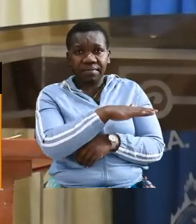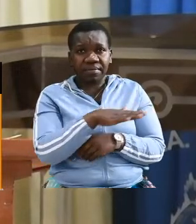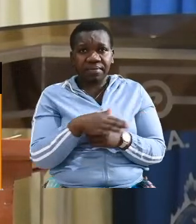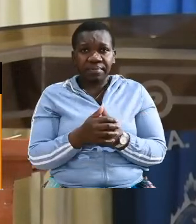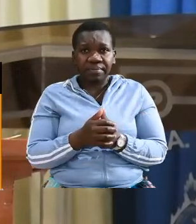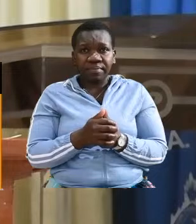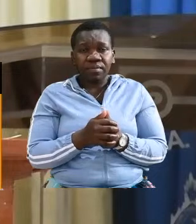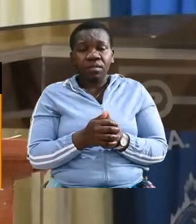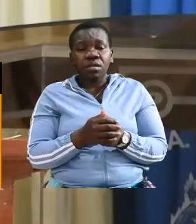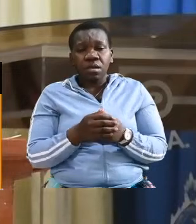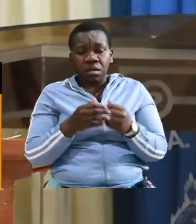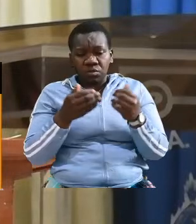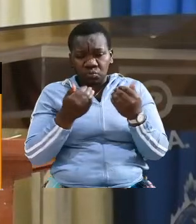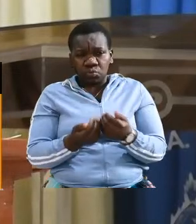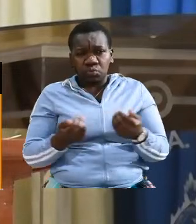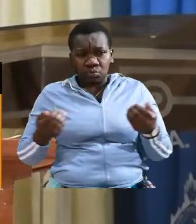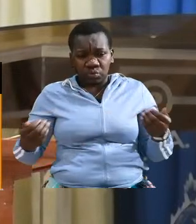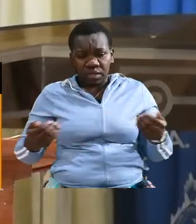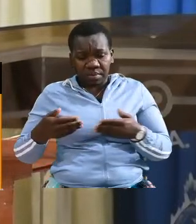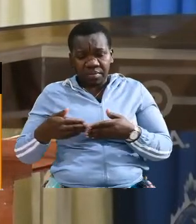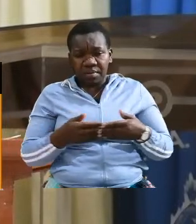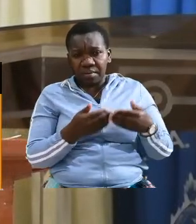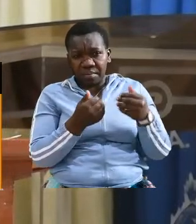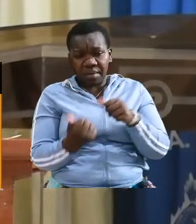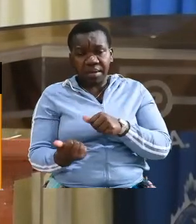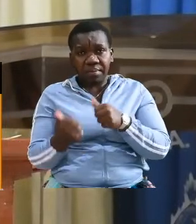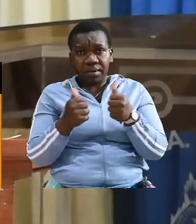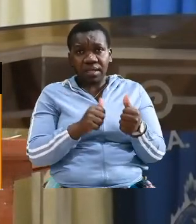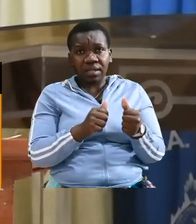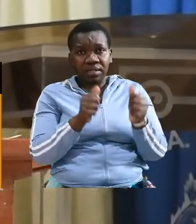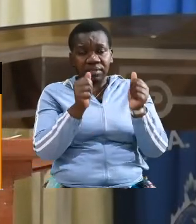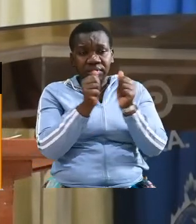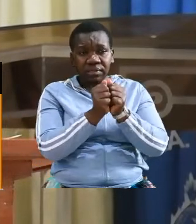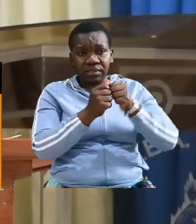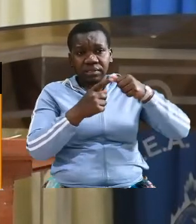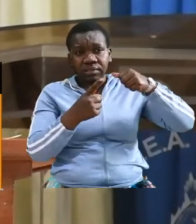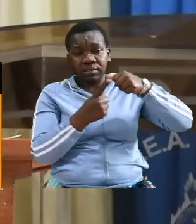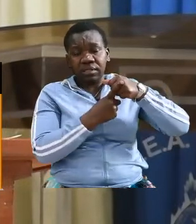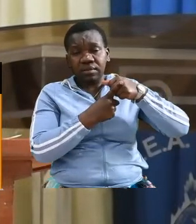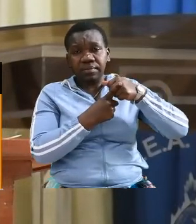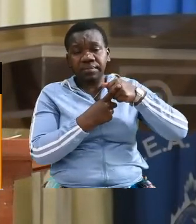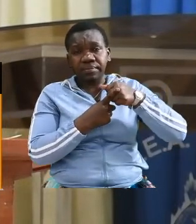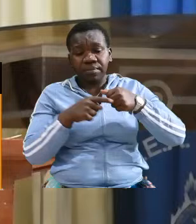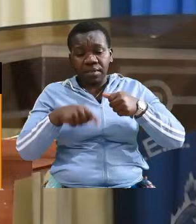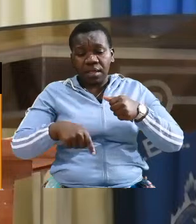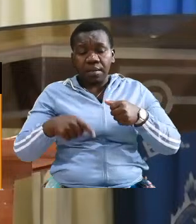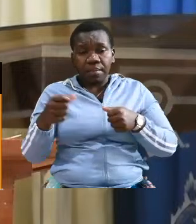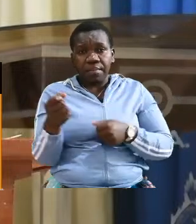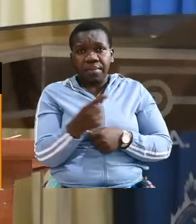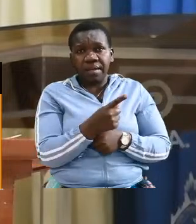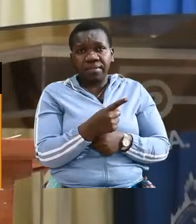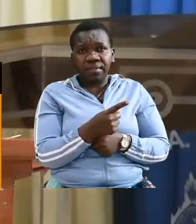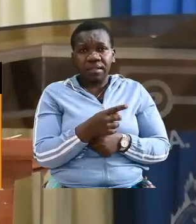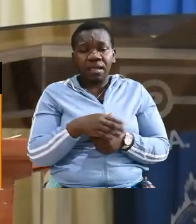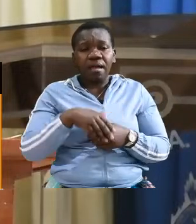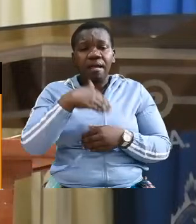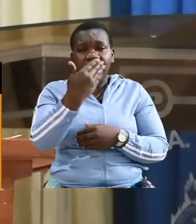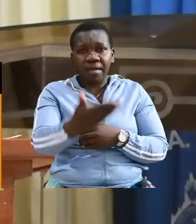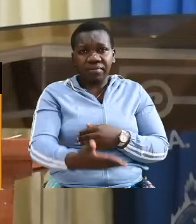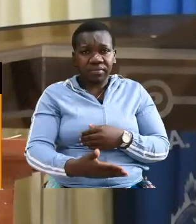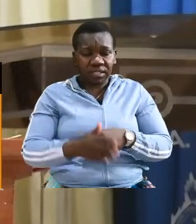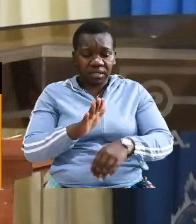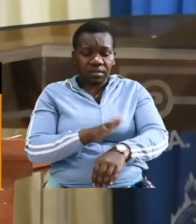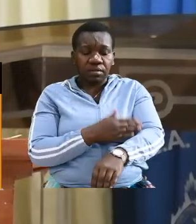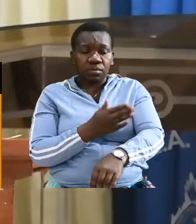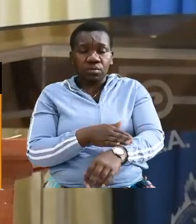Ubatizo wa watoto utafanyika tarehe 16 mwezi huu baada ya ibada ya